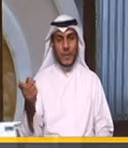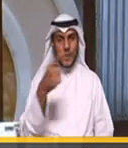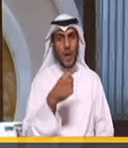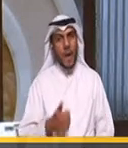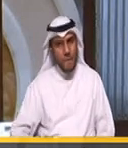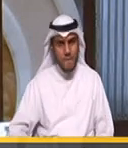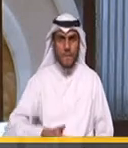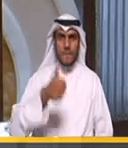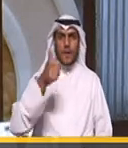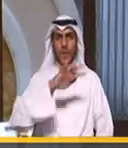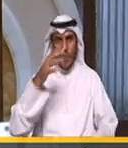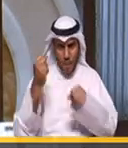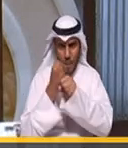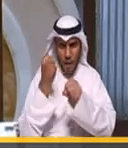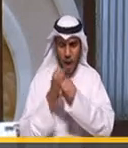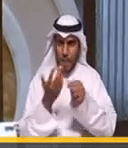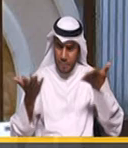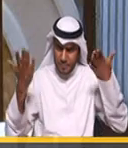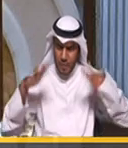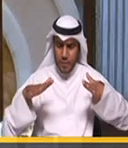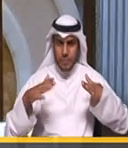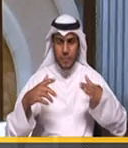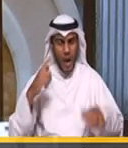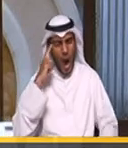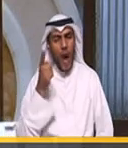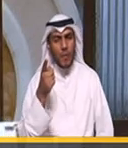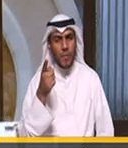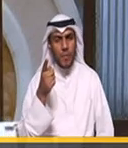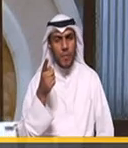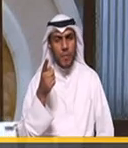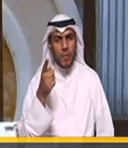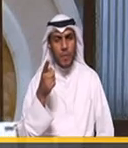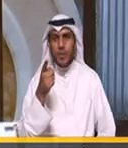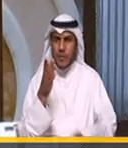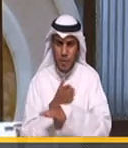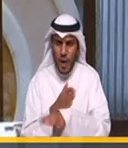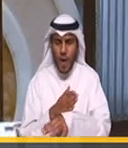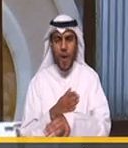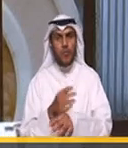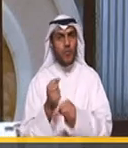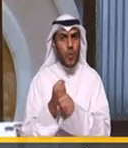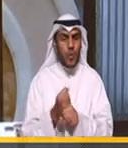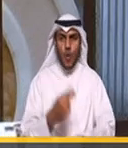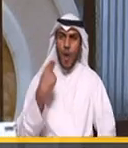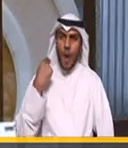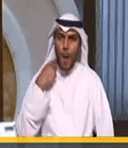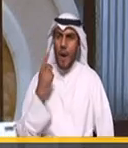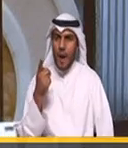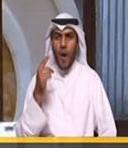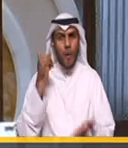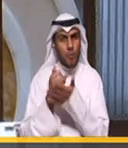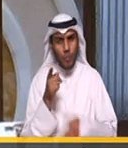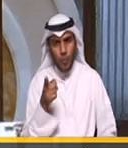والنجاح في عملكم. أنا عارف أنتم حملتوا مسؤولية، تعلمون